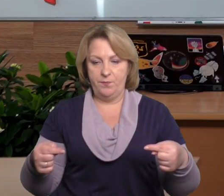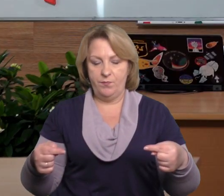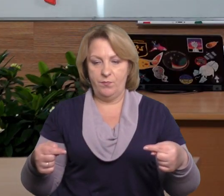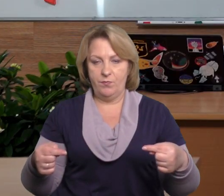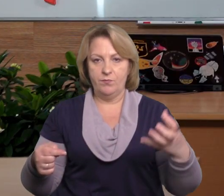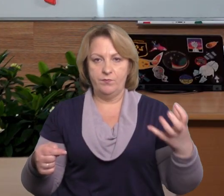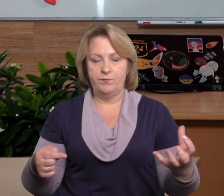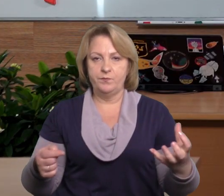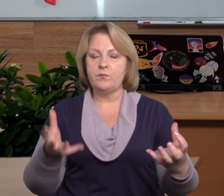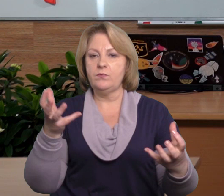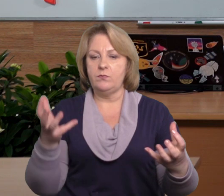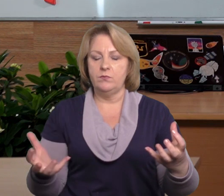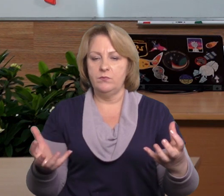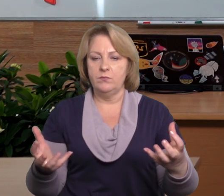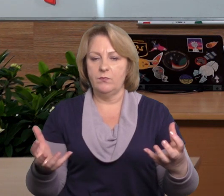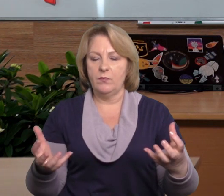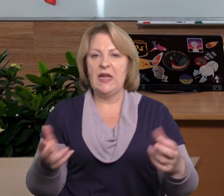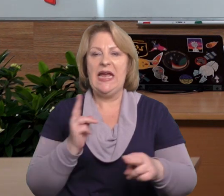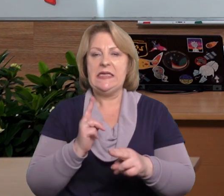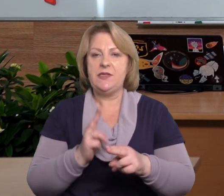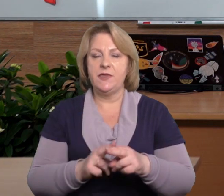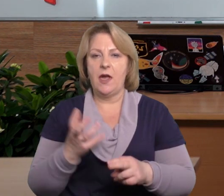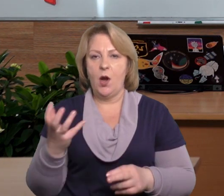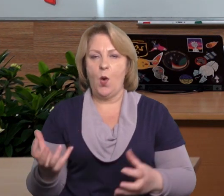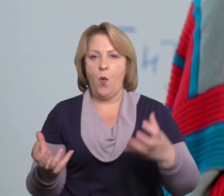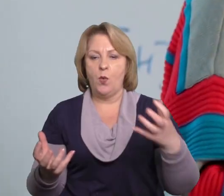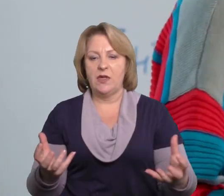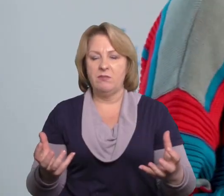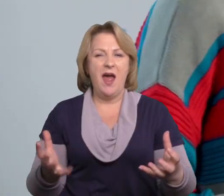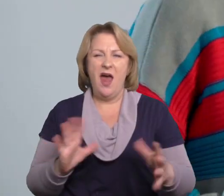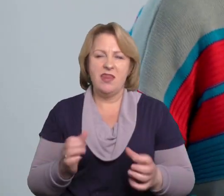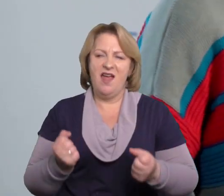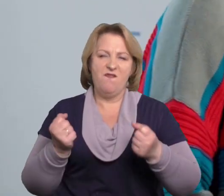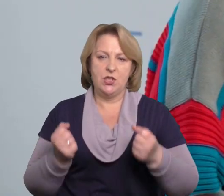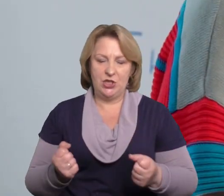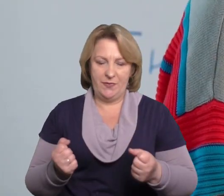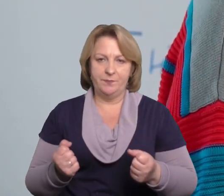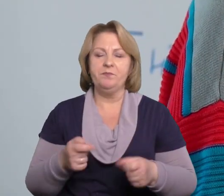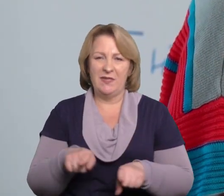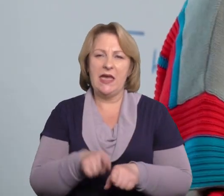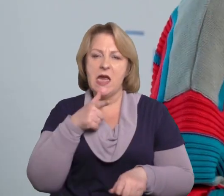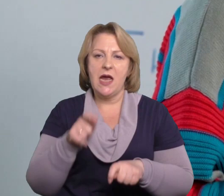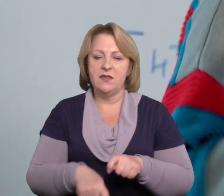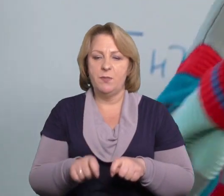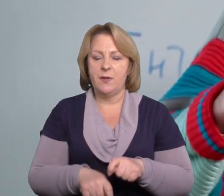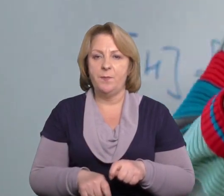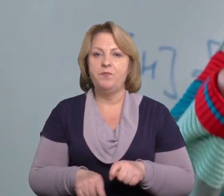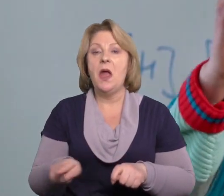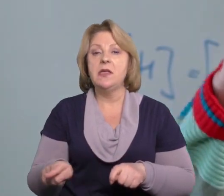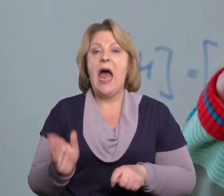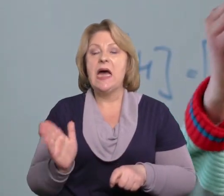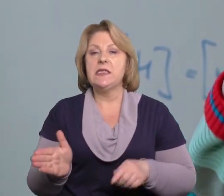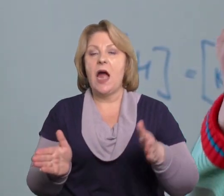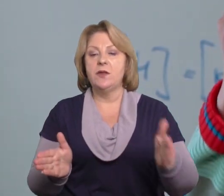нас дві кульки. Це дві свинцеві кульки, вони були не дуже важкі, і вони